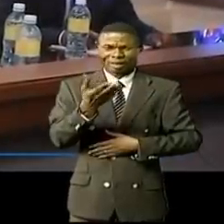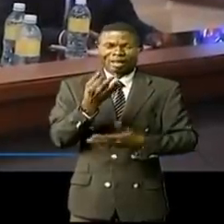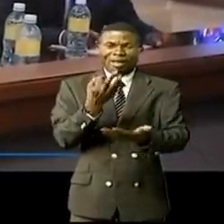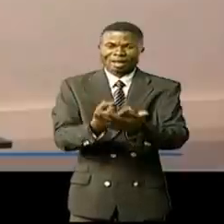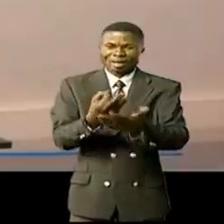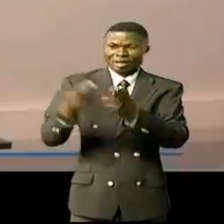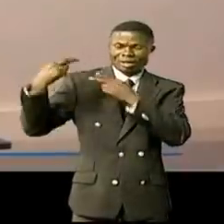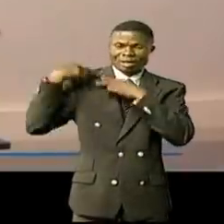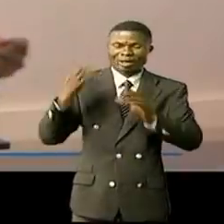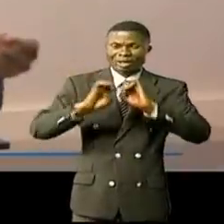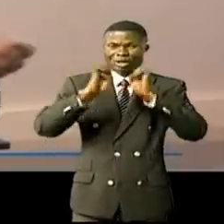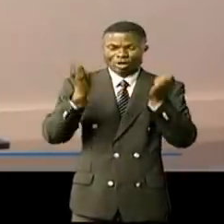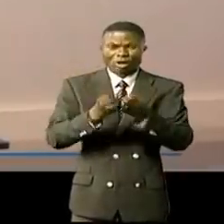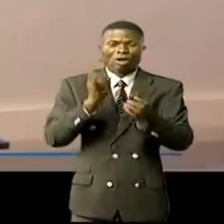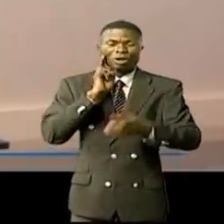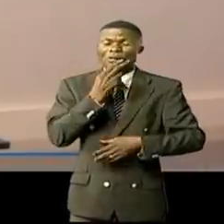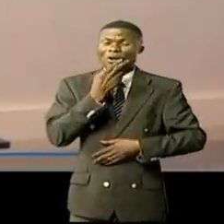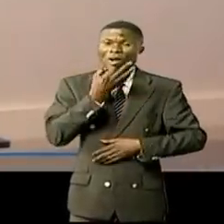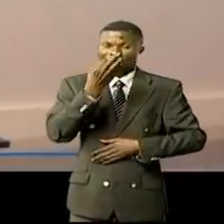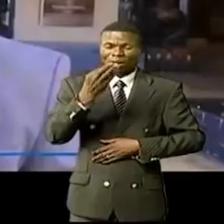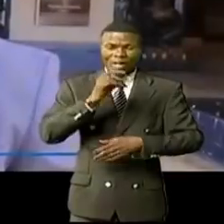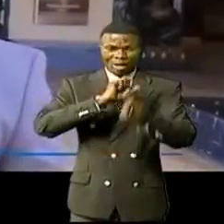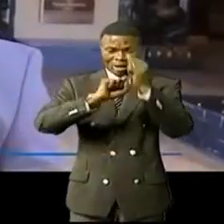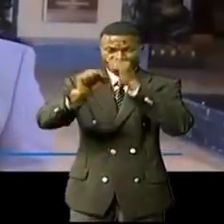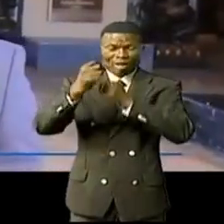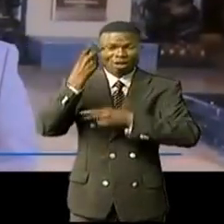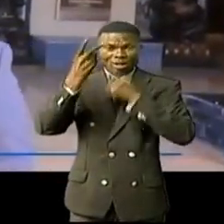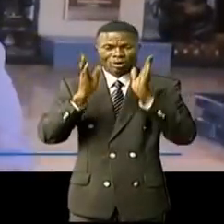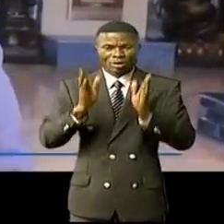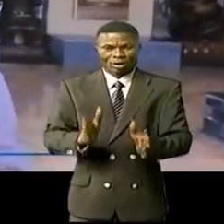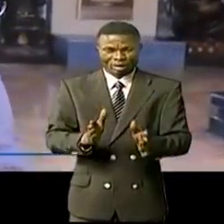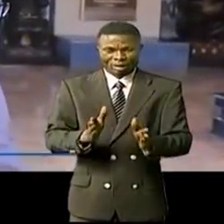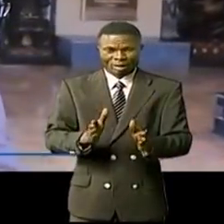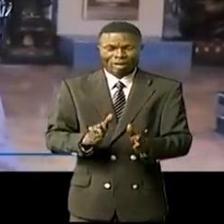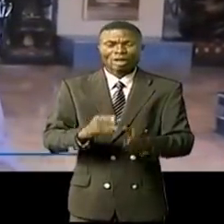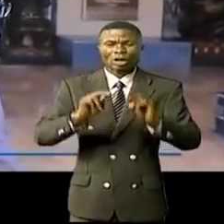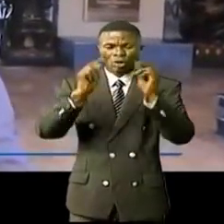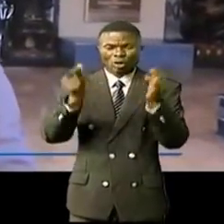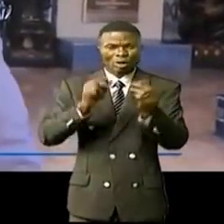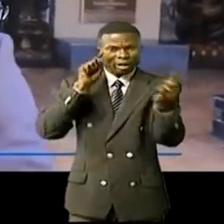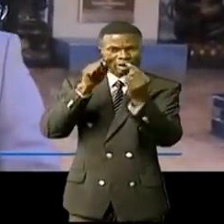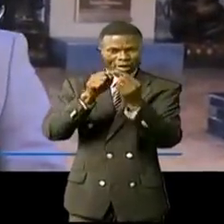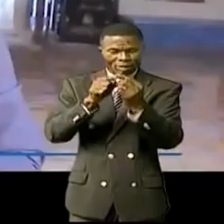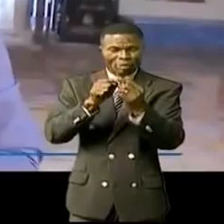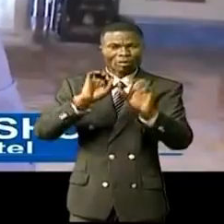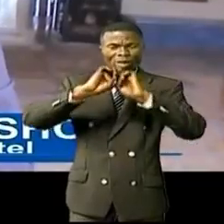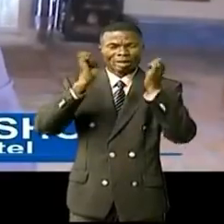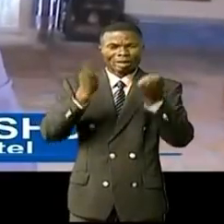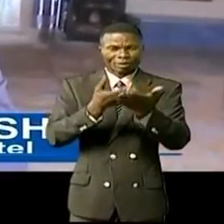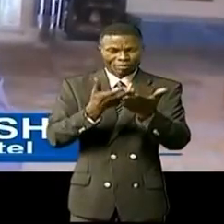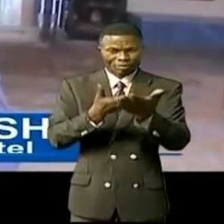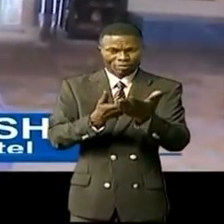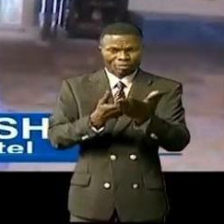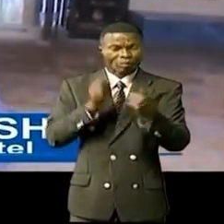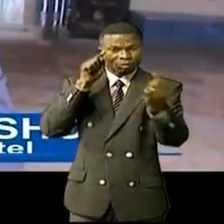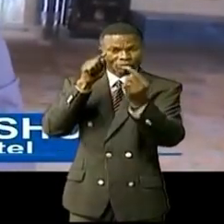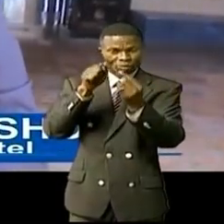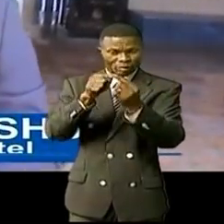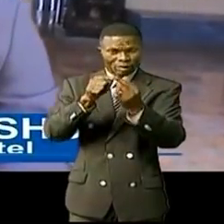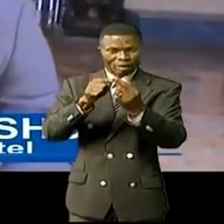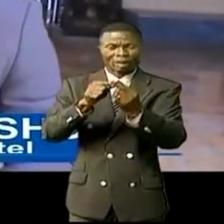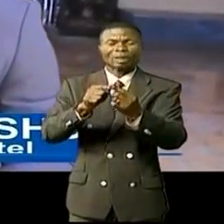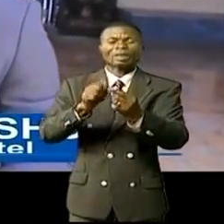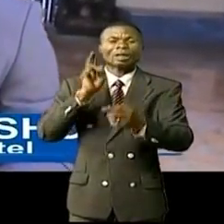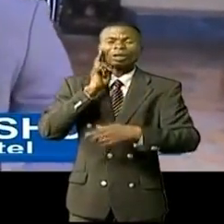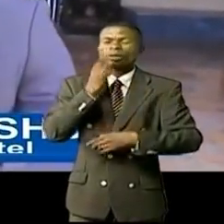financier de Serena Hotel précise que la promotion du tourisme est aussi parmi les objectifs de leur entreprise. Parmi les objectifs de Serena, nous